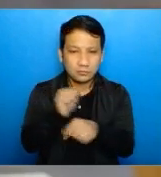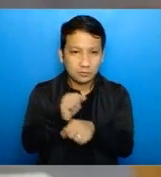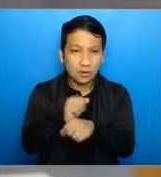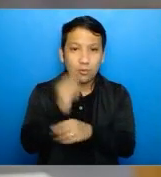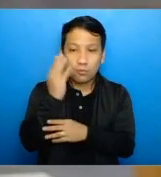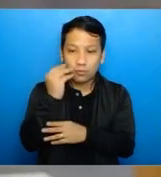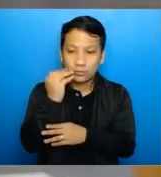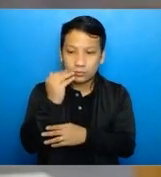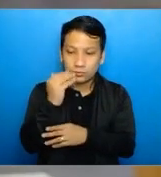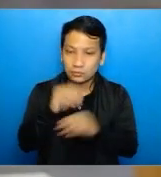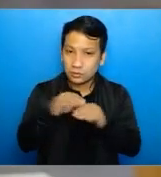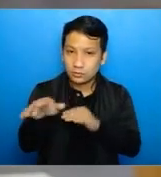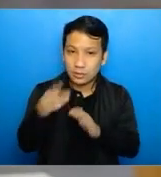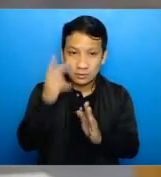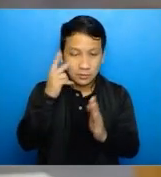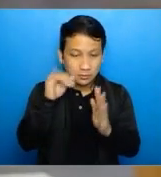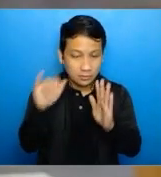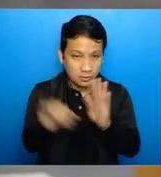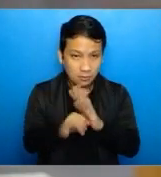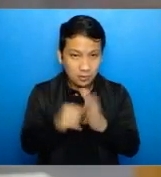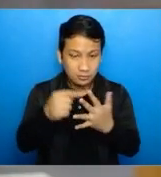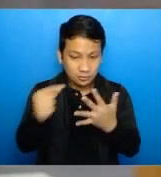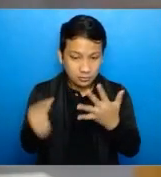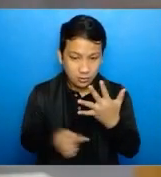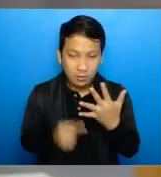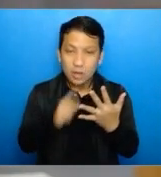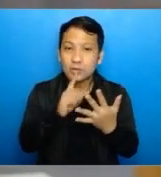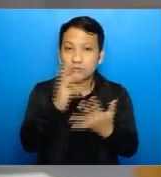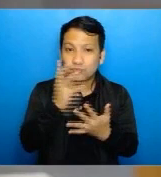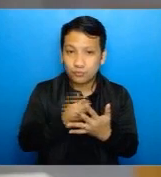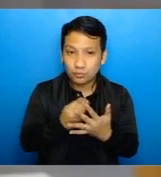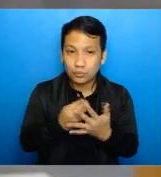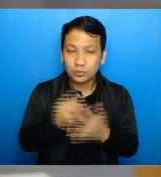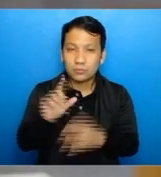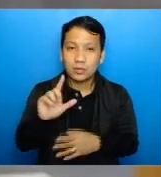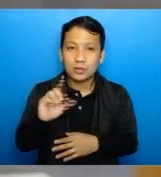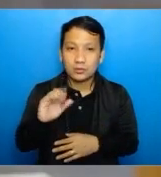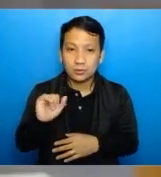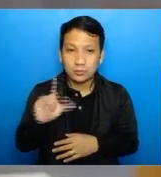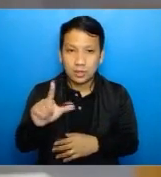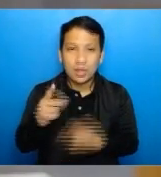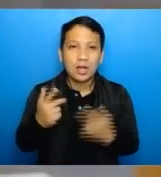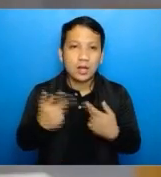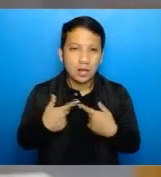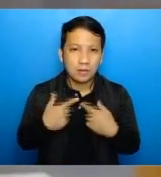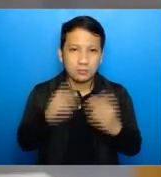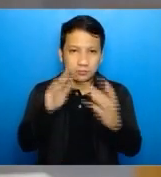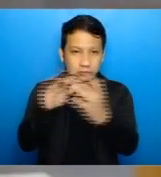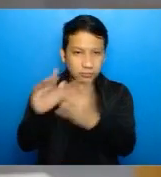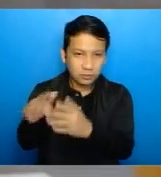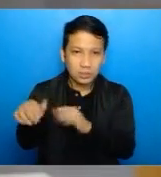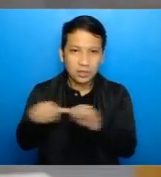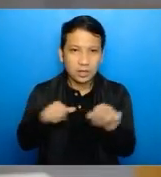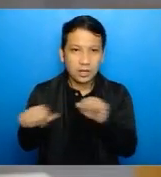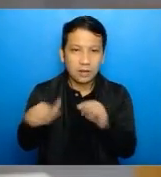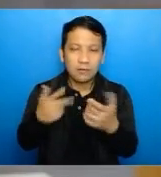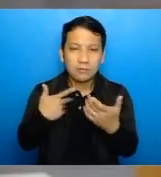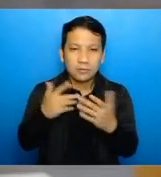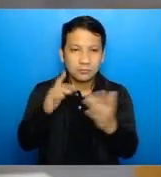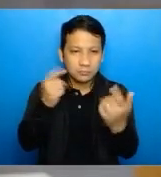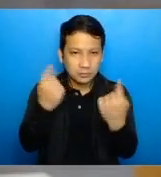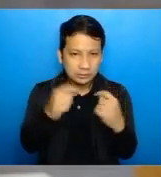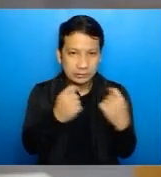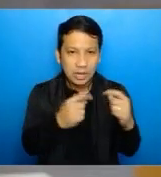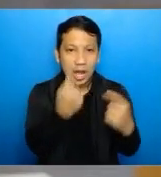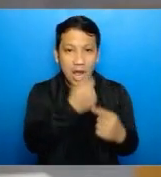to identify doon po sa ating mga local cases na meron na hong aktibo pa rin at na-test na po natin sila and we